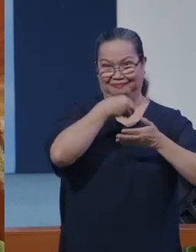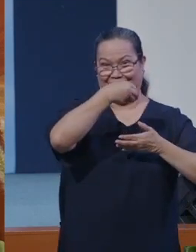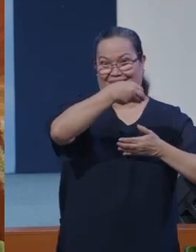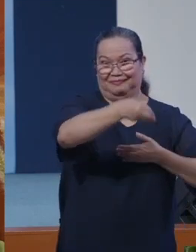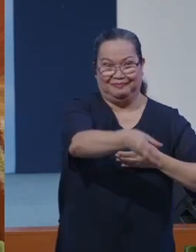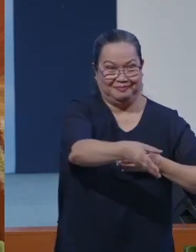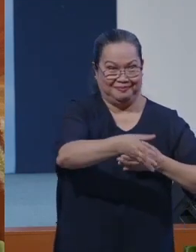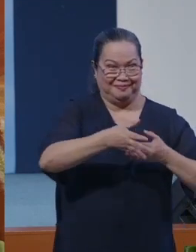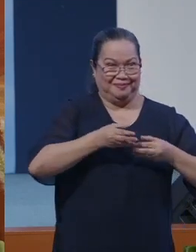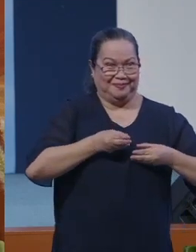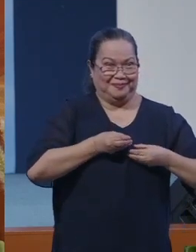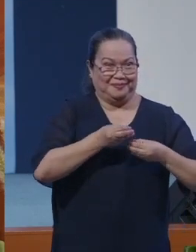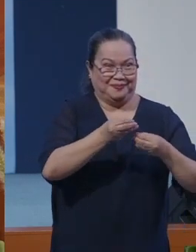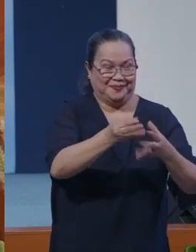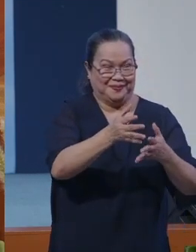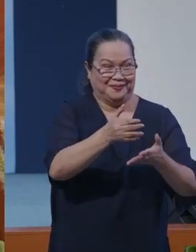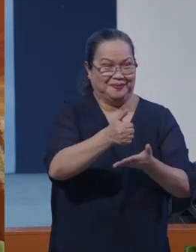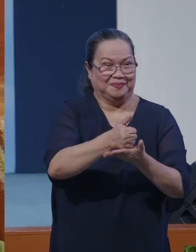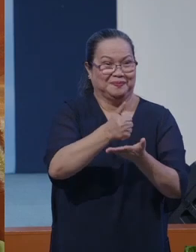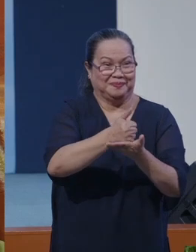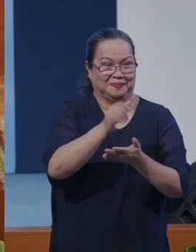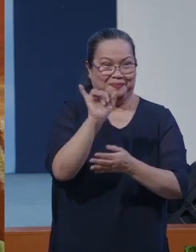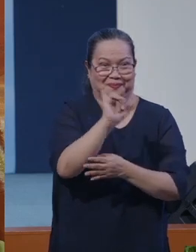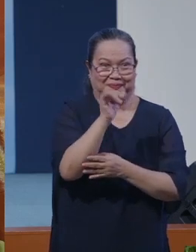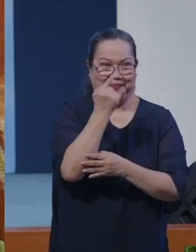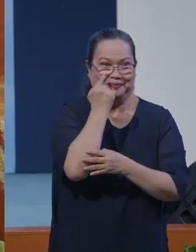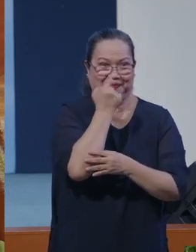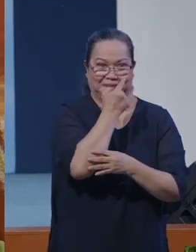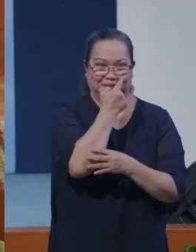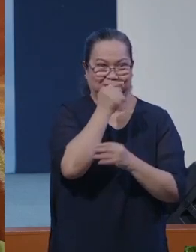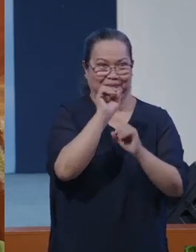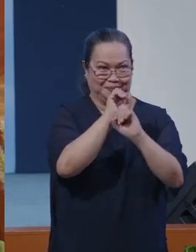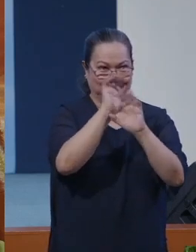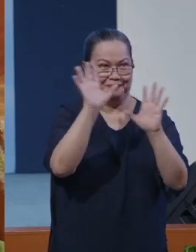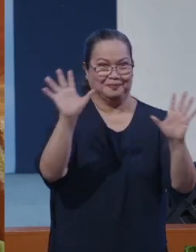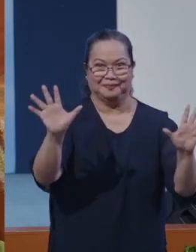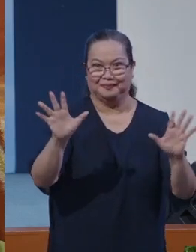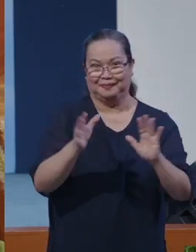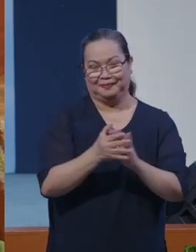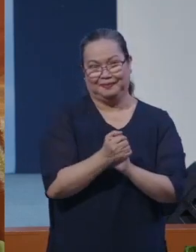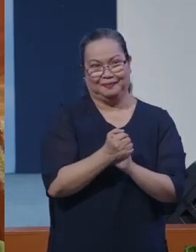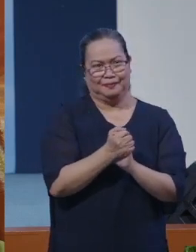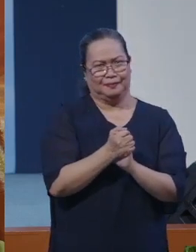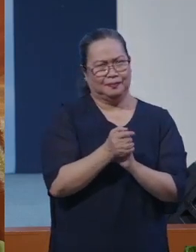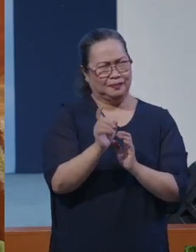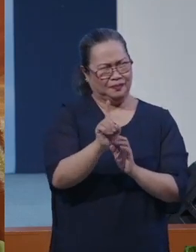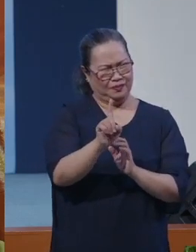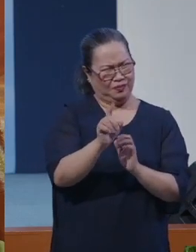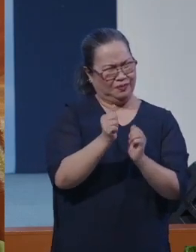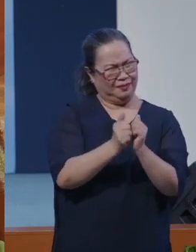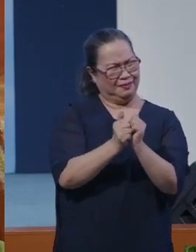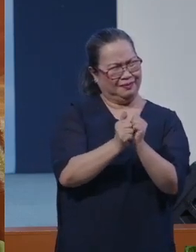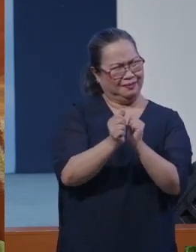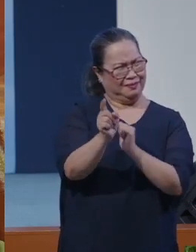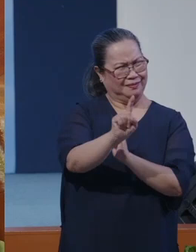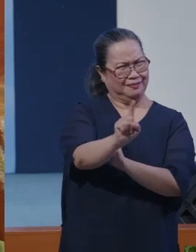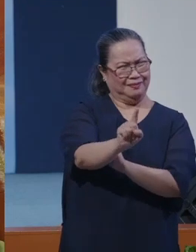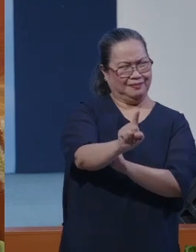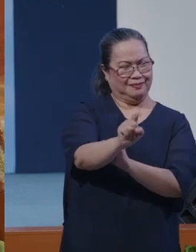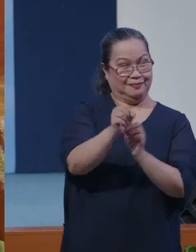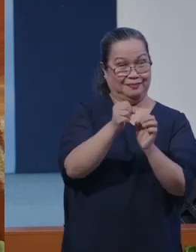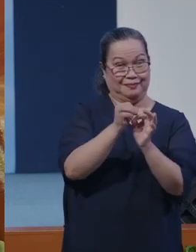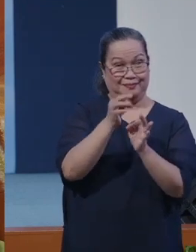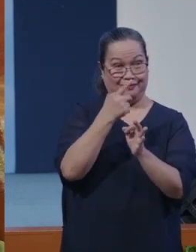word as yung healthy sa verse 22. Anong implikasyon mga kapatid? Kapag ang